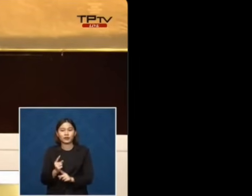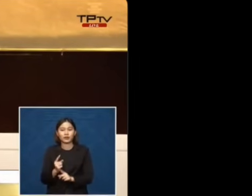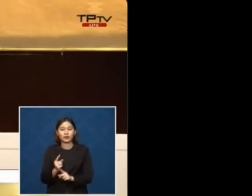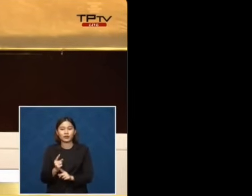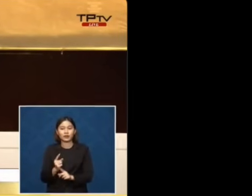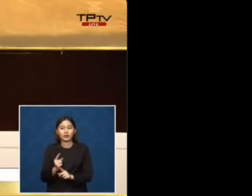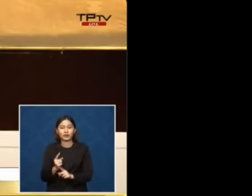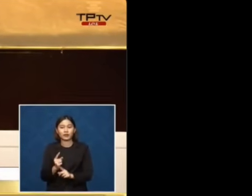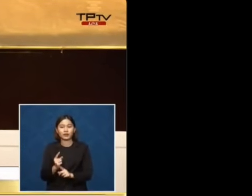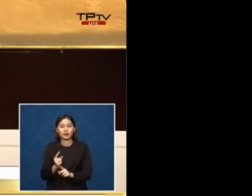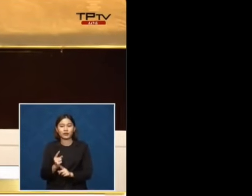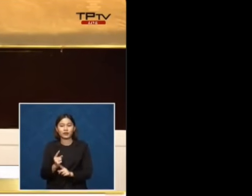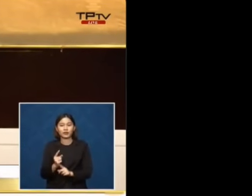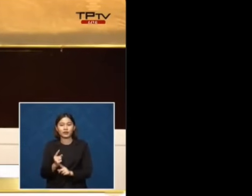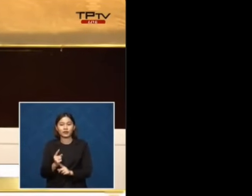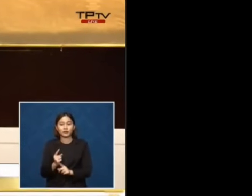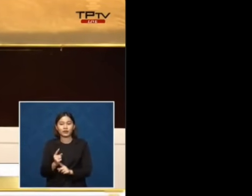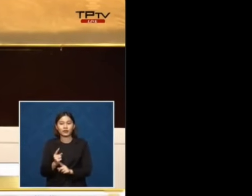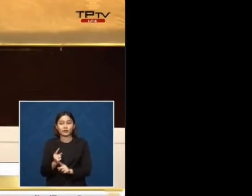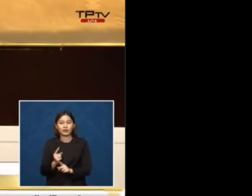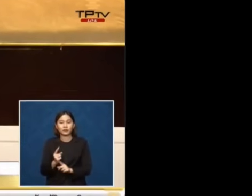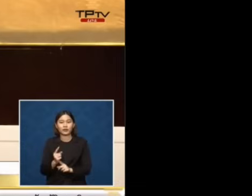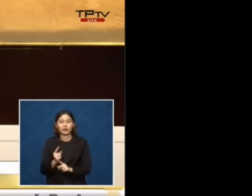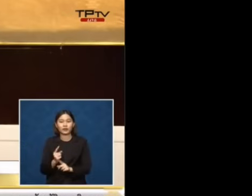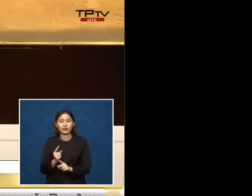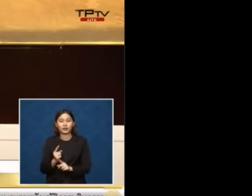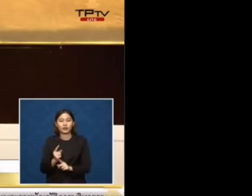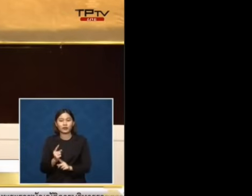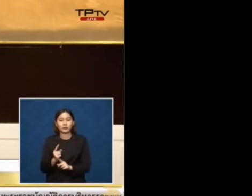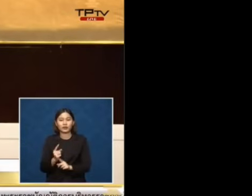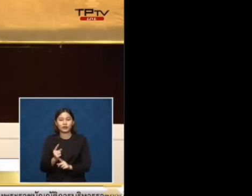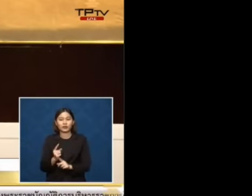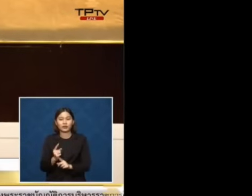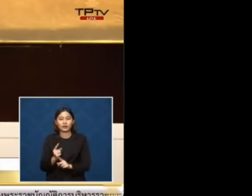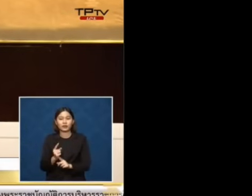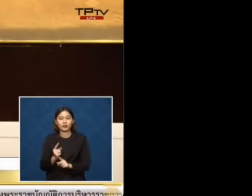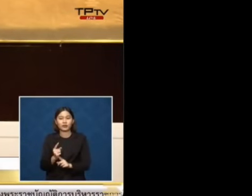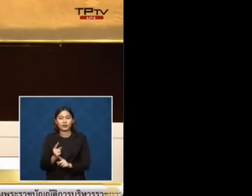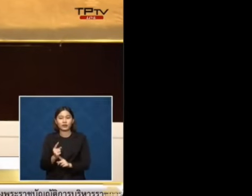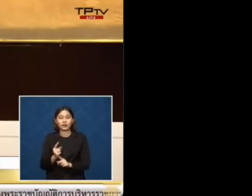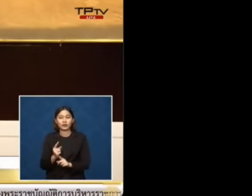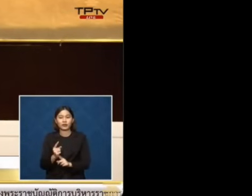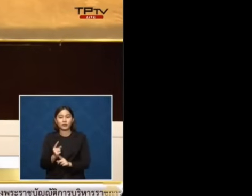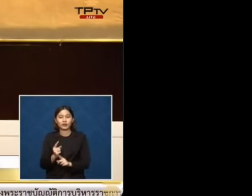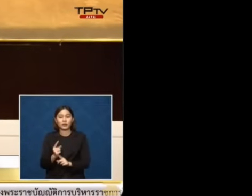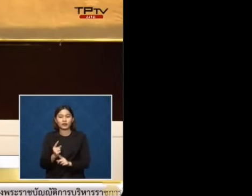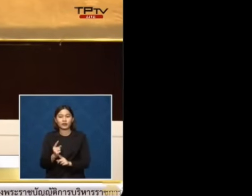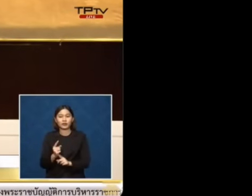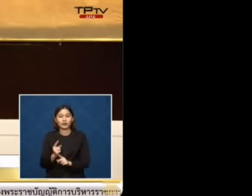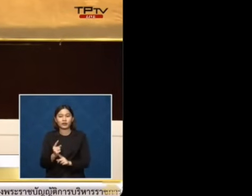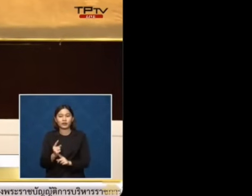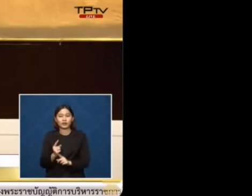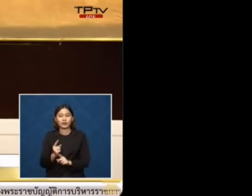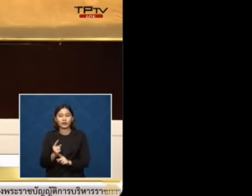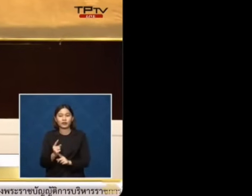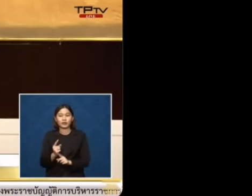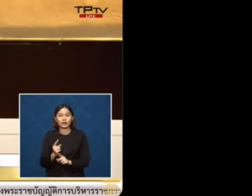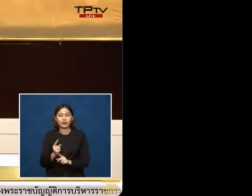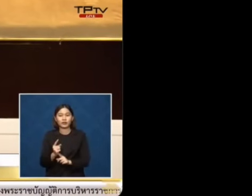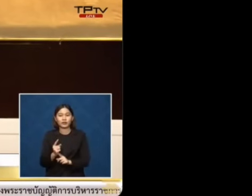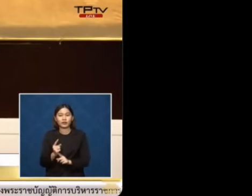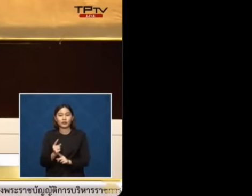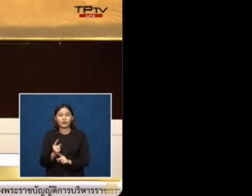อายหรือไม่อายก็คิดเอาเองก็แล้วกันนะครับปฏิพัฒน์สันติพดาหมออ๋องจัดให้แบบจัดเต็ม2น